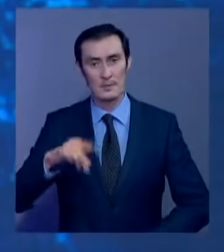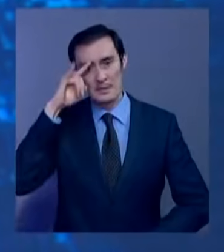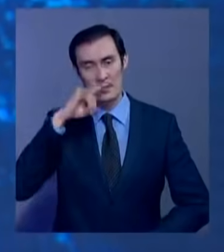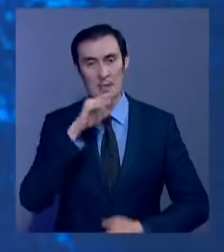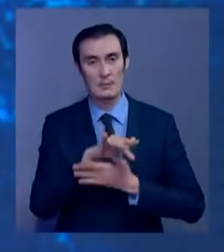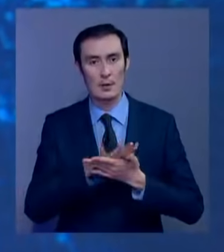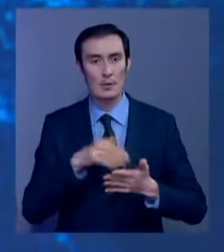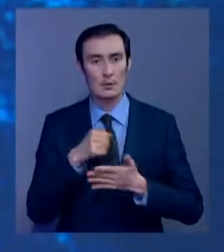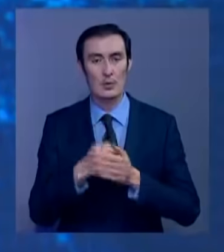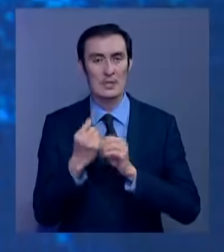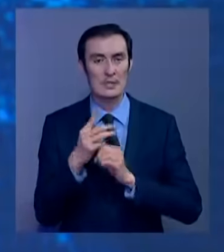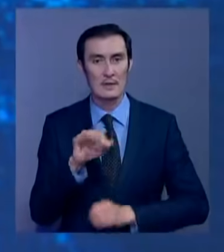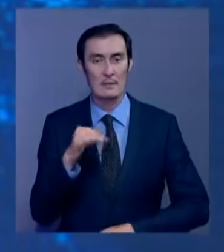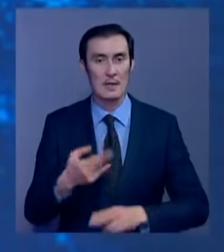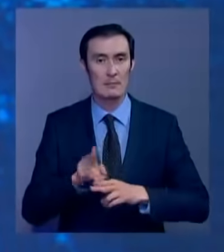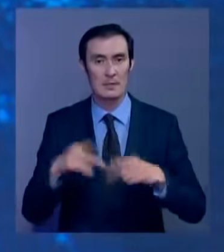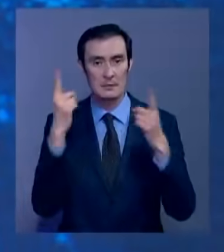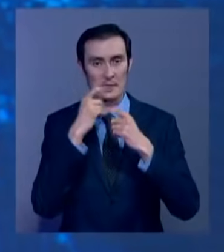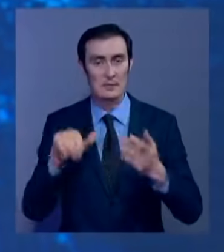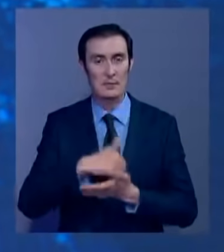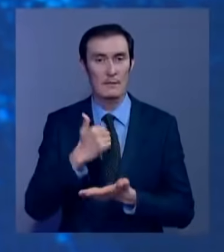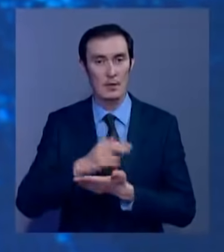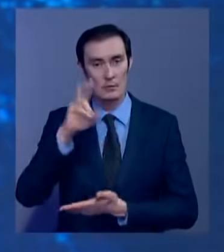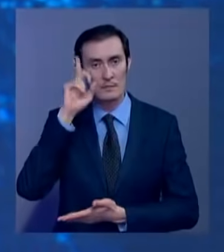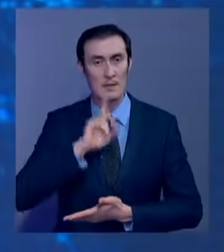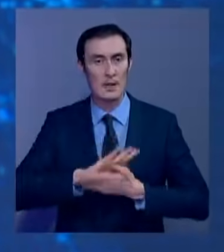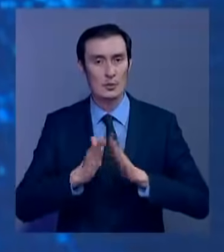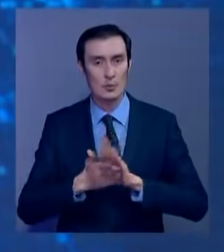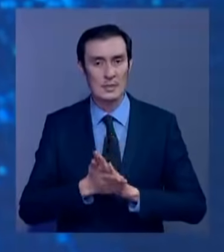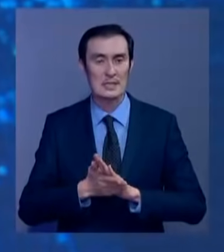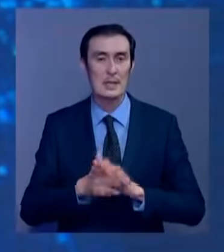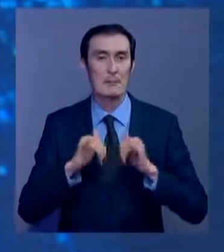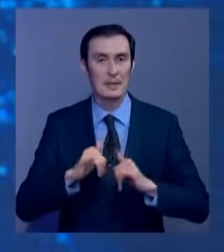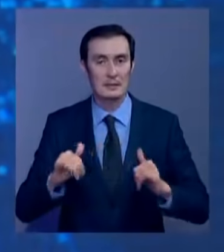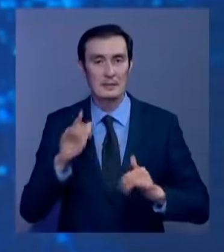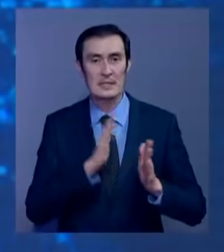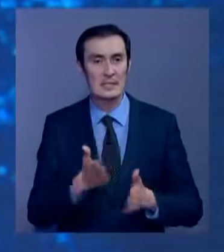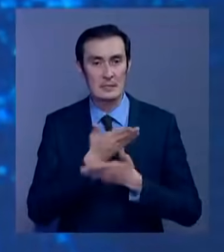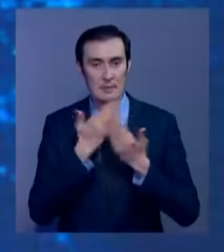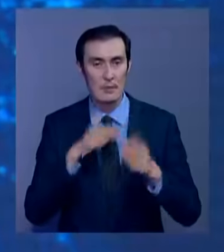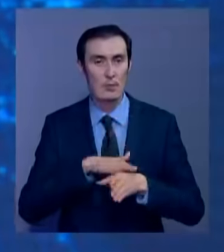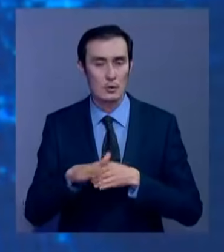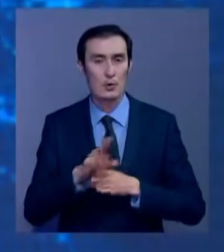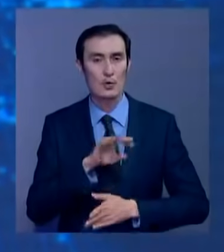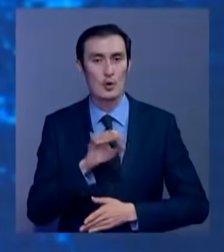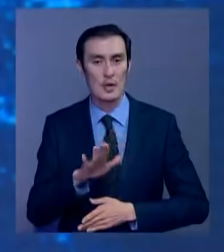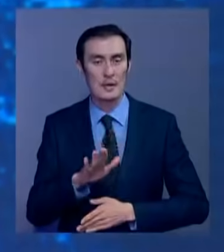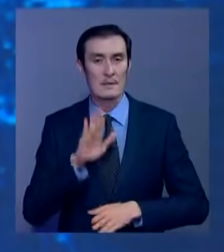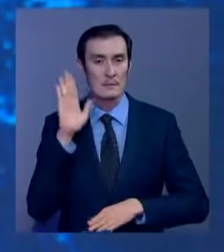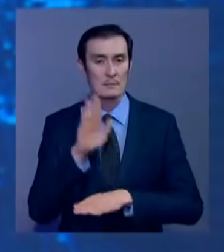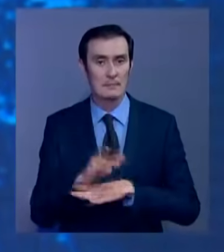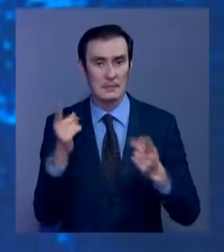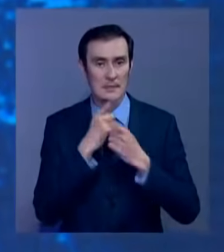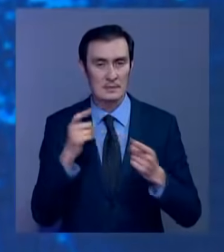до 11 мая. Об этом сегодня заявил президент. Пока ситуация с пандемией не стабилизировалась полностью, Касым-Жомарт Токаев